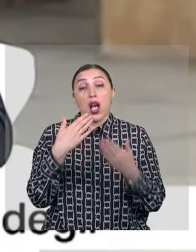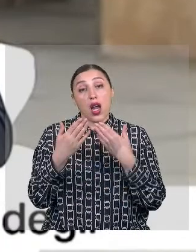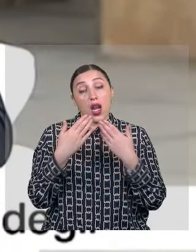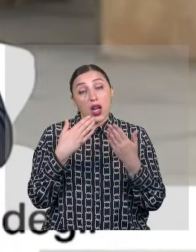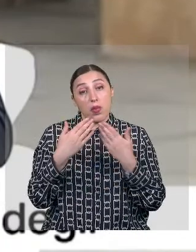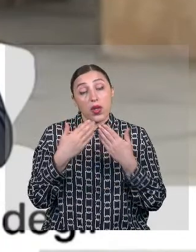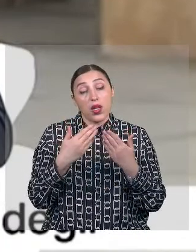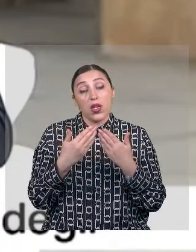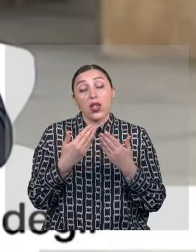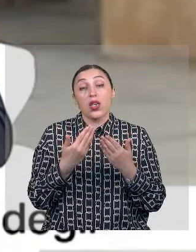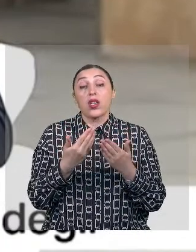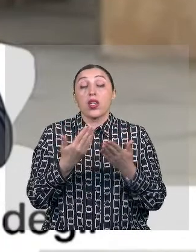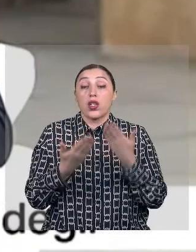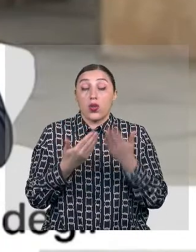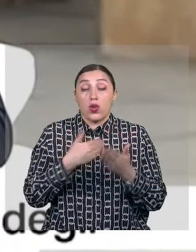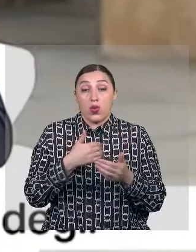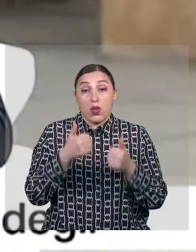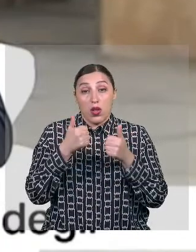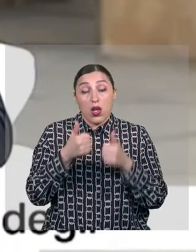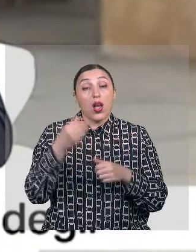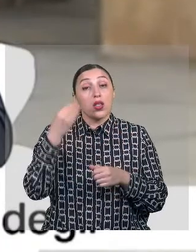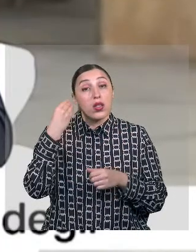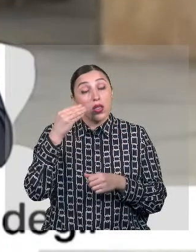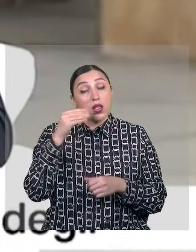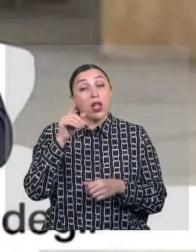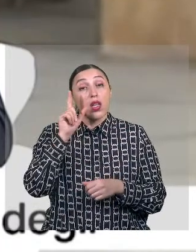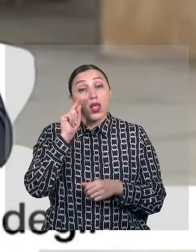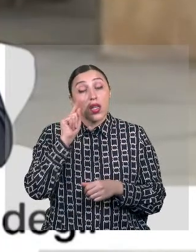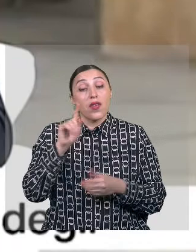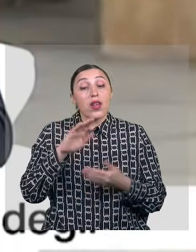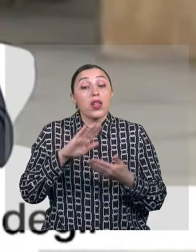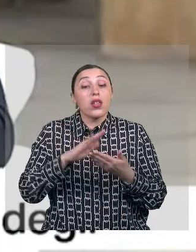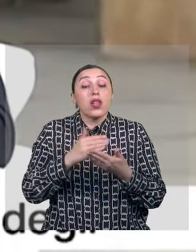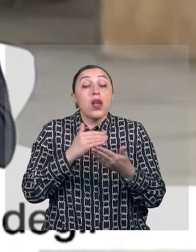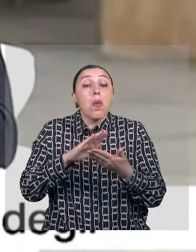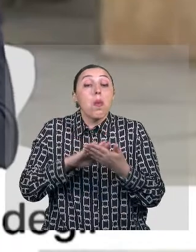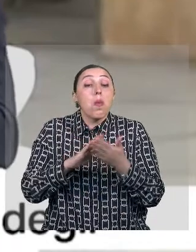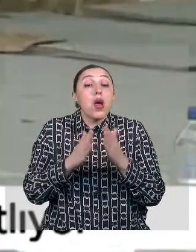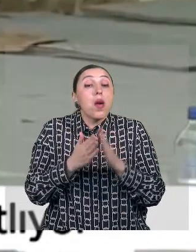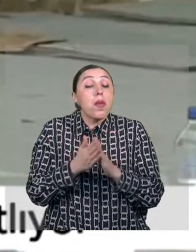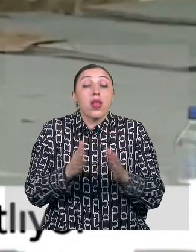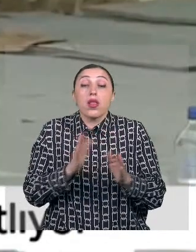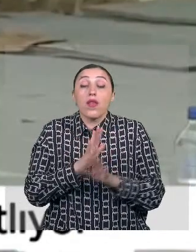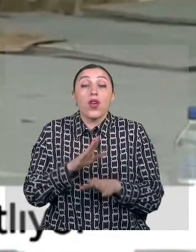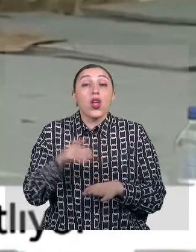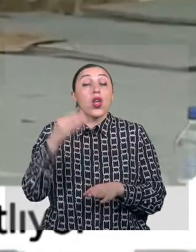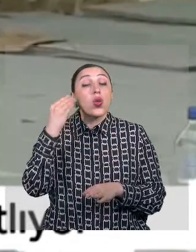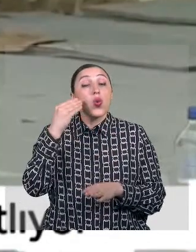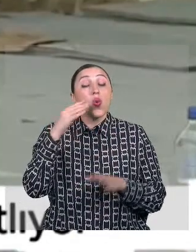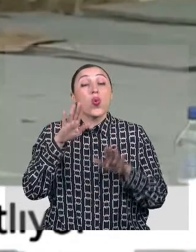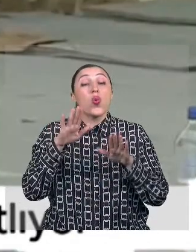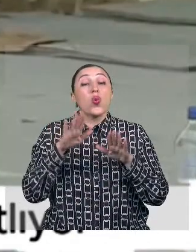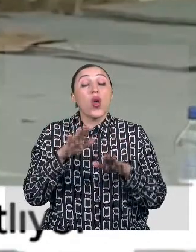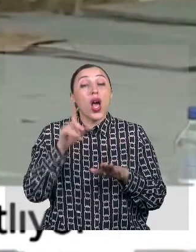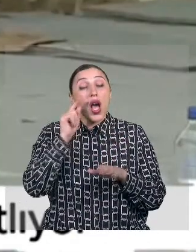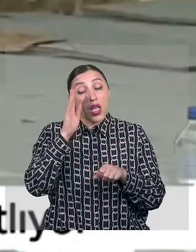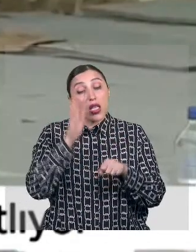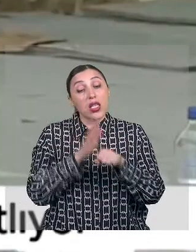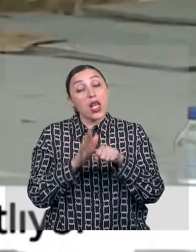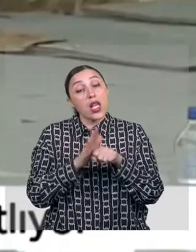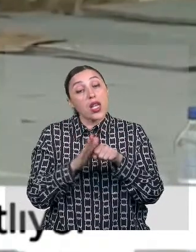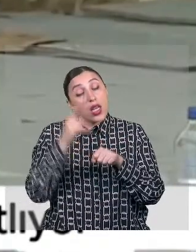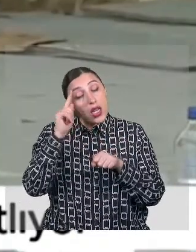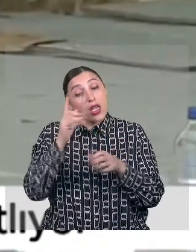հարաբերությունների նորմալացման գործընթացը, Անկարան և Երևանը նախապայմաններ չեն դրել Օսմանյան կայսրությունում հայերի